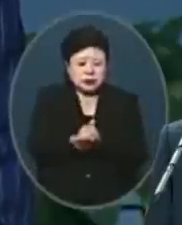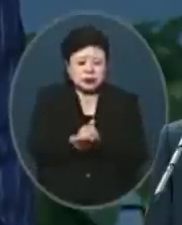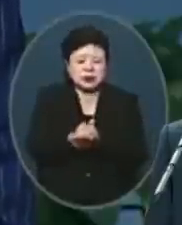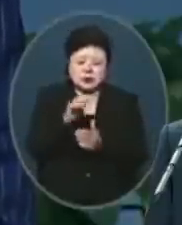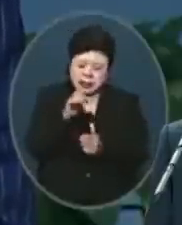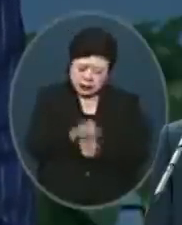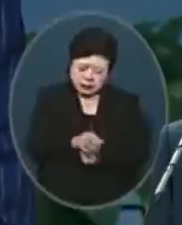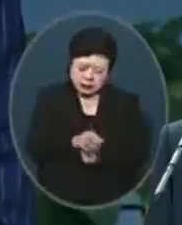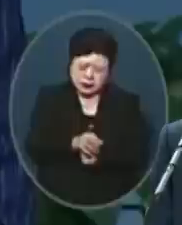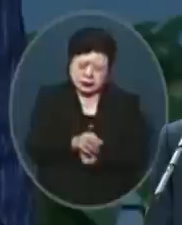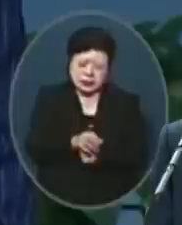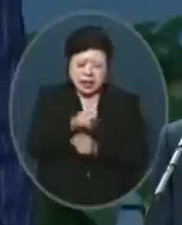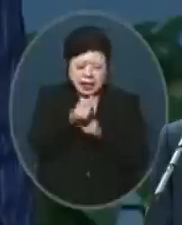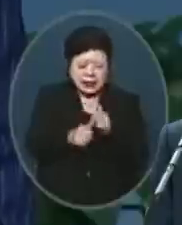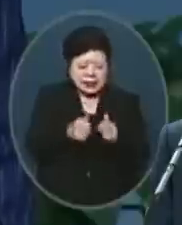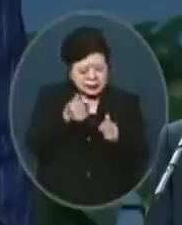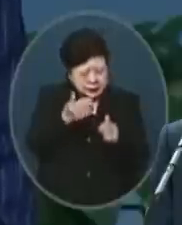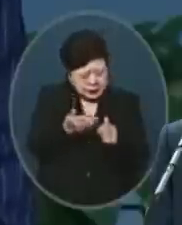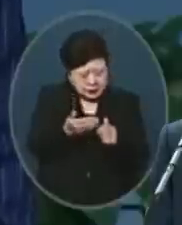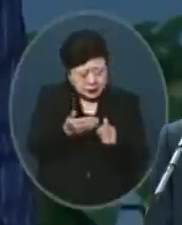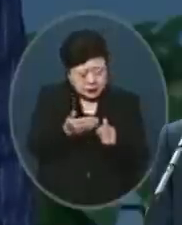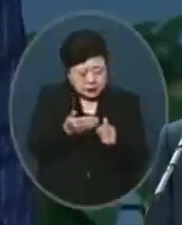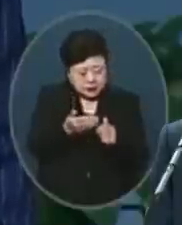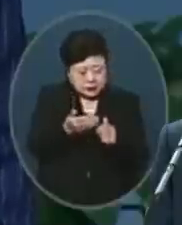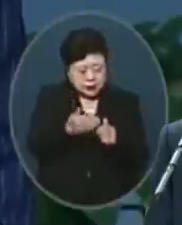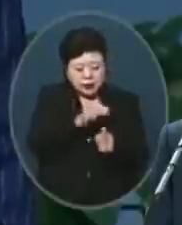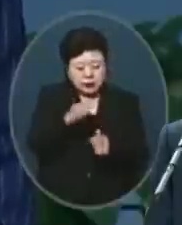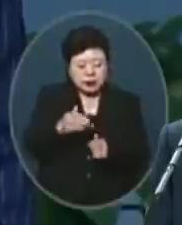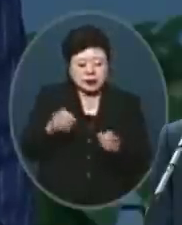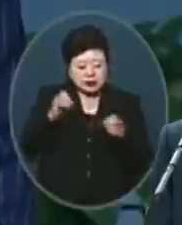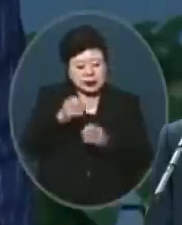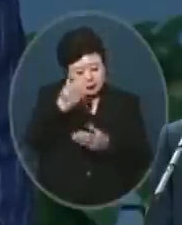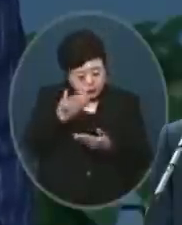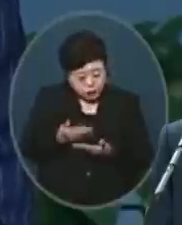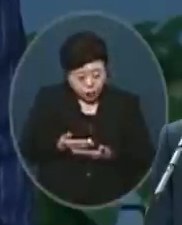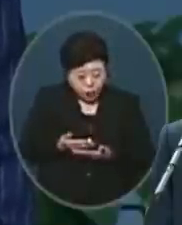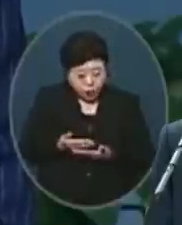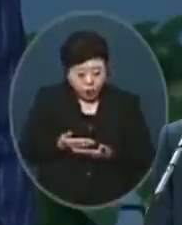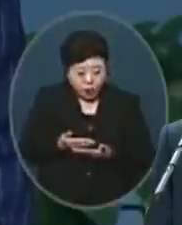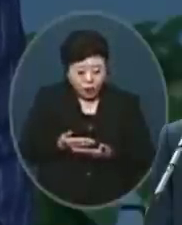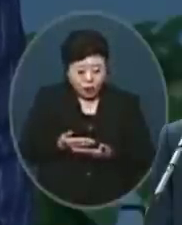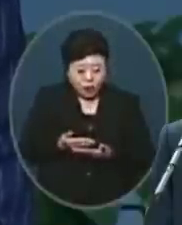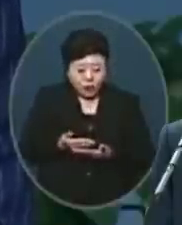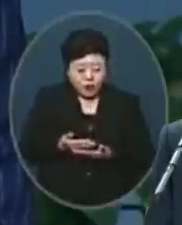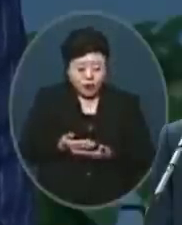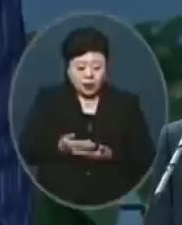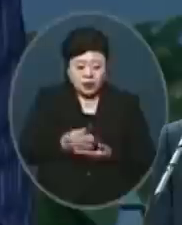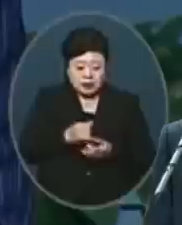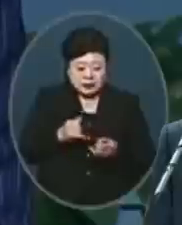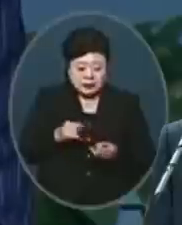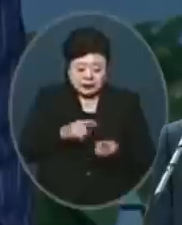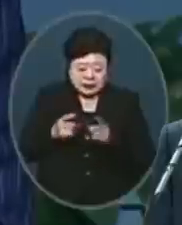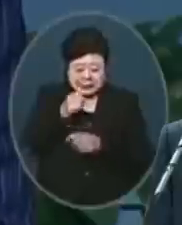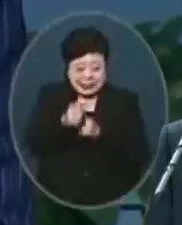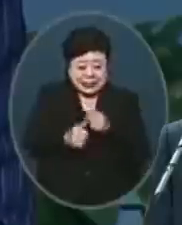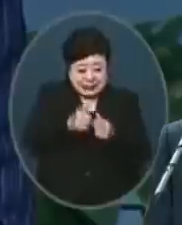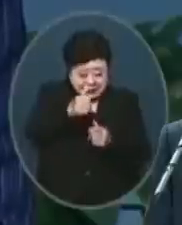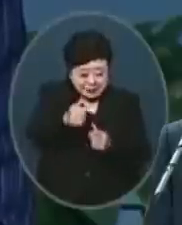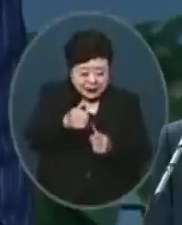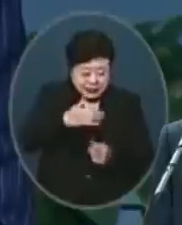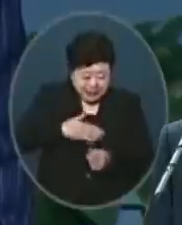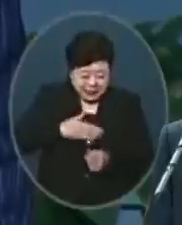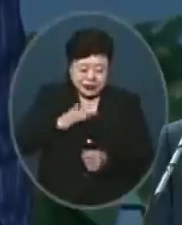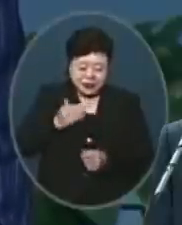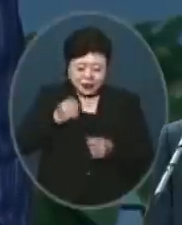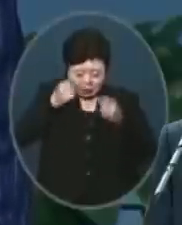맡기면 하나님께서 우리에게 응답해 주시고 사람들은 살아계신 하나님을 알게